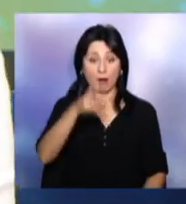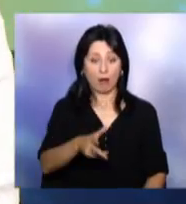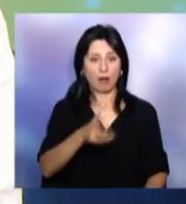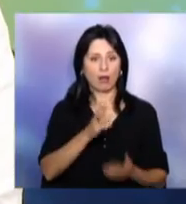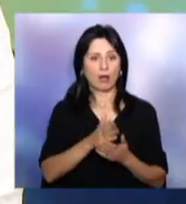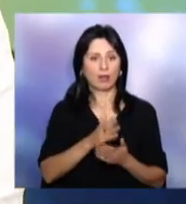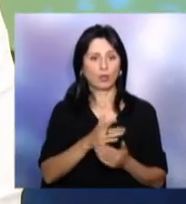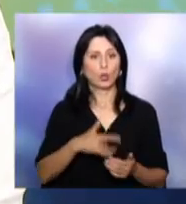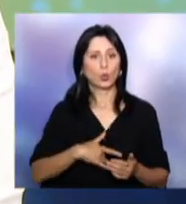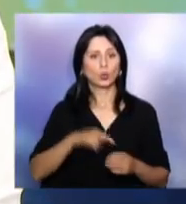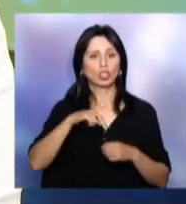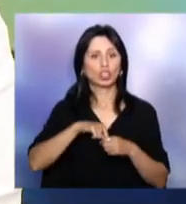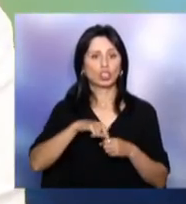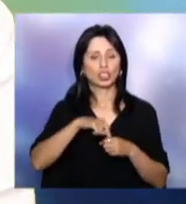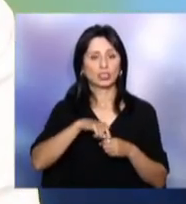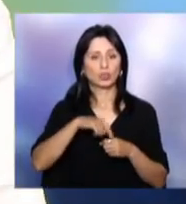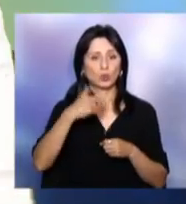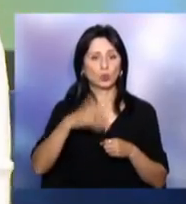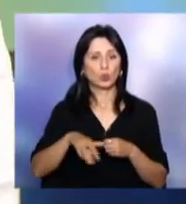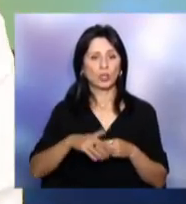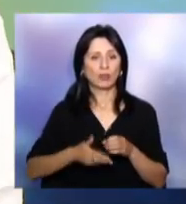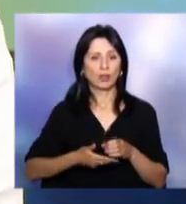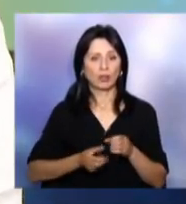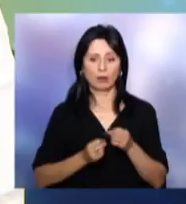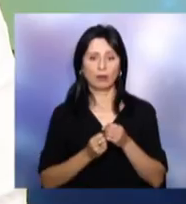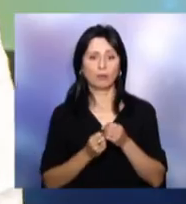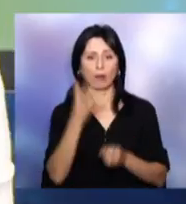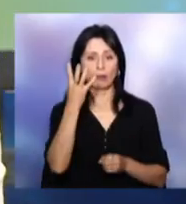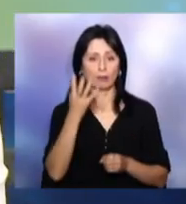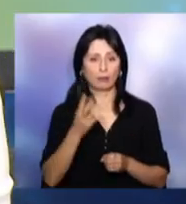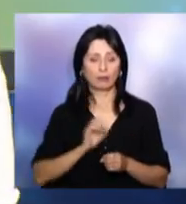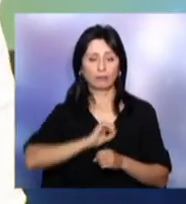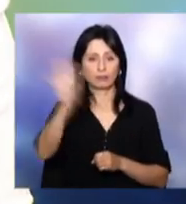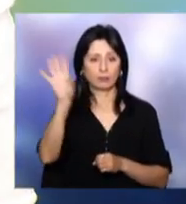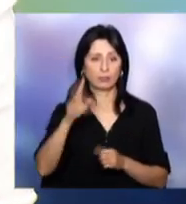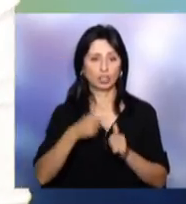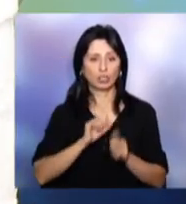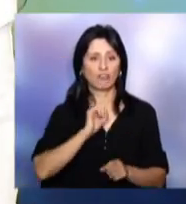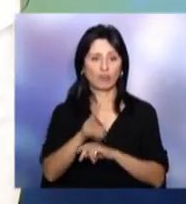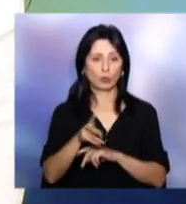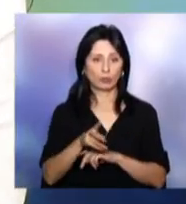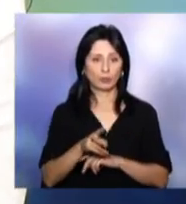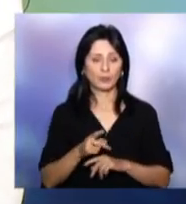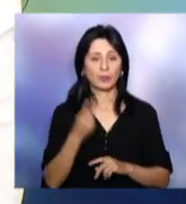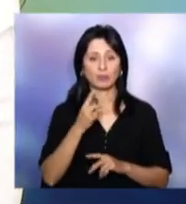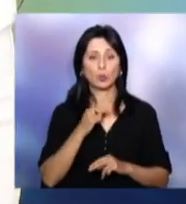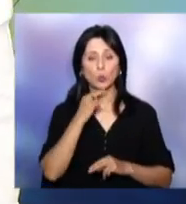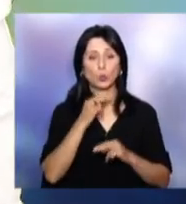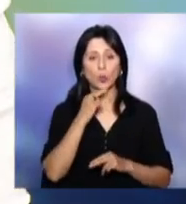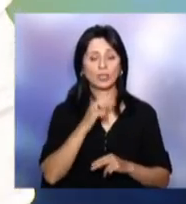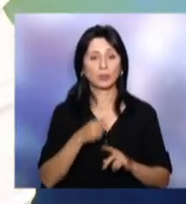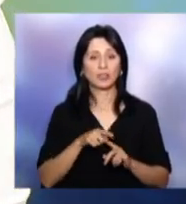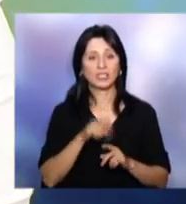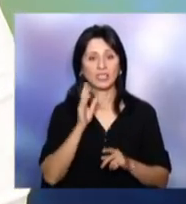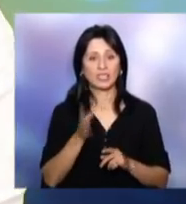არის კუჭის შიგთავსის ამოსროლა კუჭიდან და უკვე გარეთ გამოდინება. Პირველი, რასაც უნდა მივაქციოთ ყურადღება,